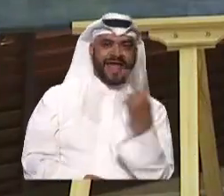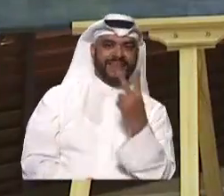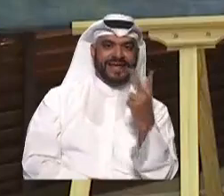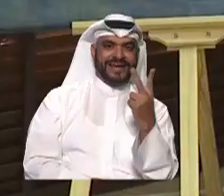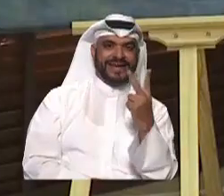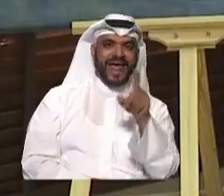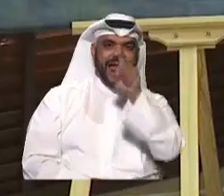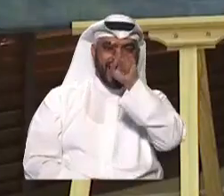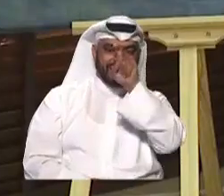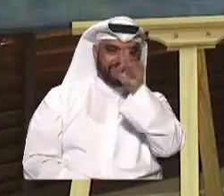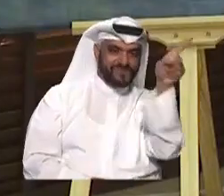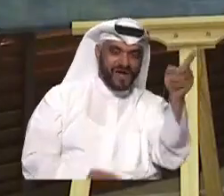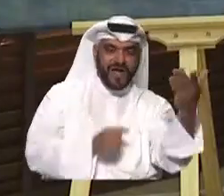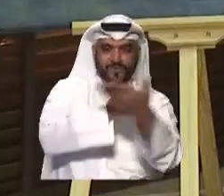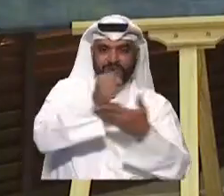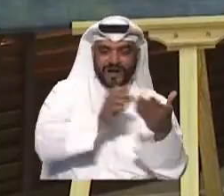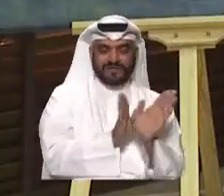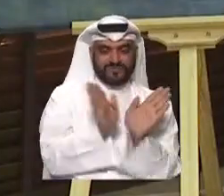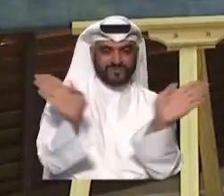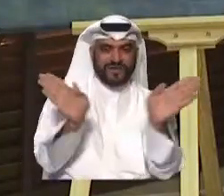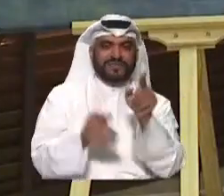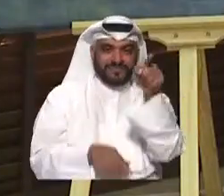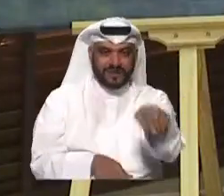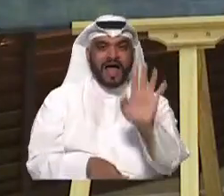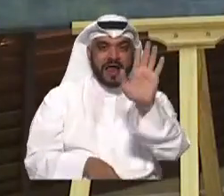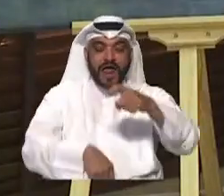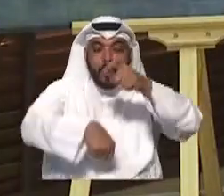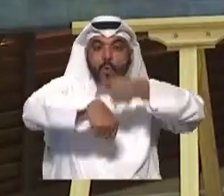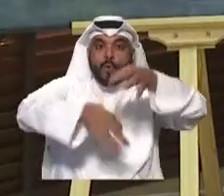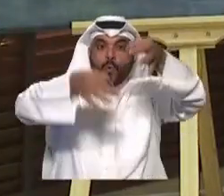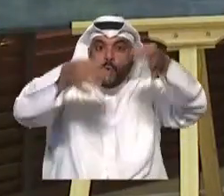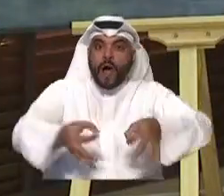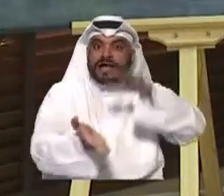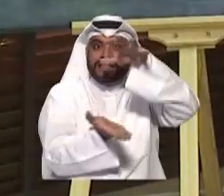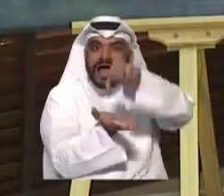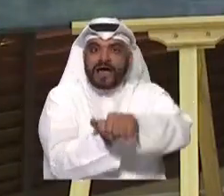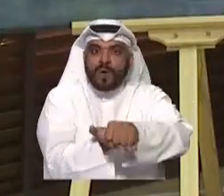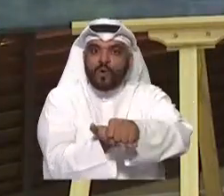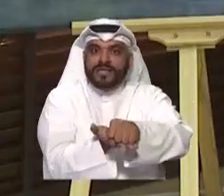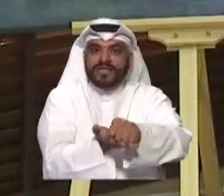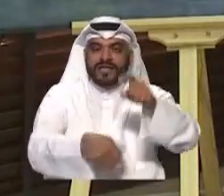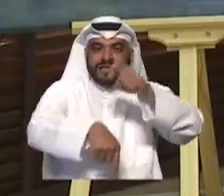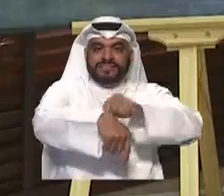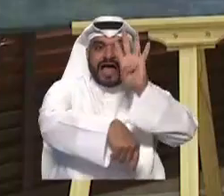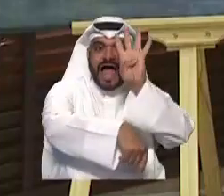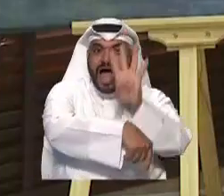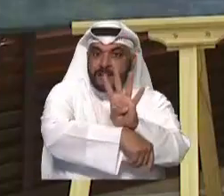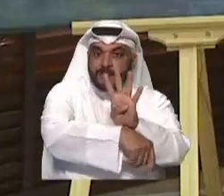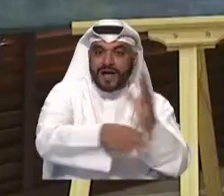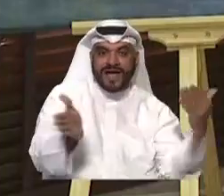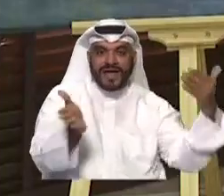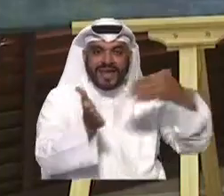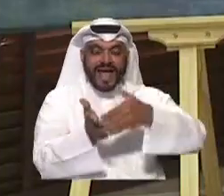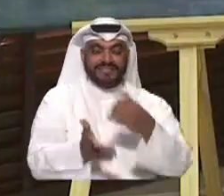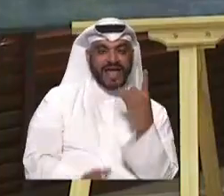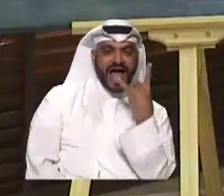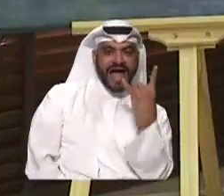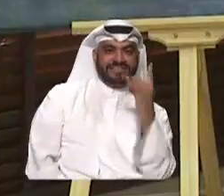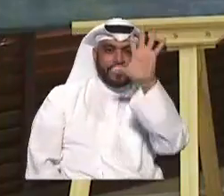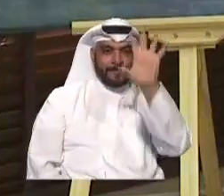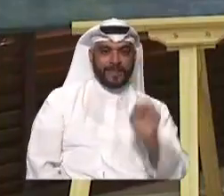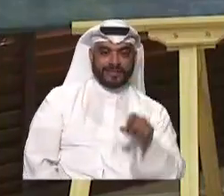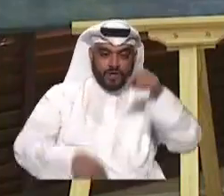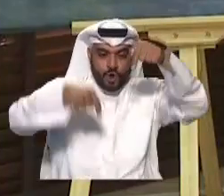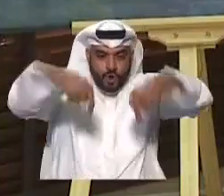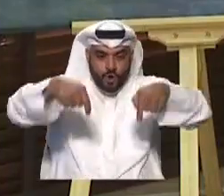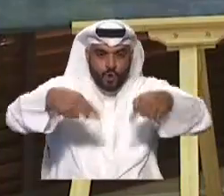و تحديد وقت جديد للقادمين للبلاد بالنسبة من الساعة 4 إن شاء الله إلى الساعة 10 ابتداء من اليوم.